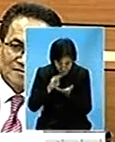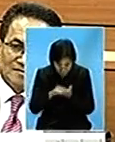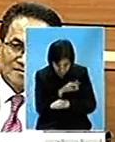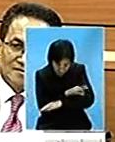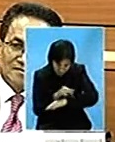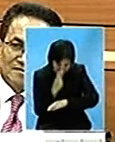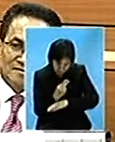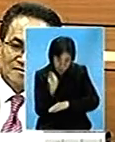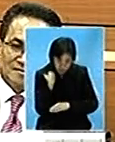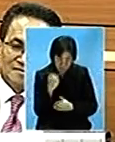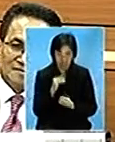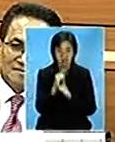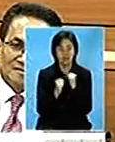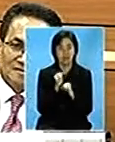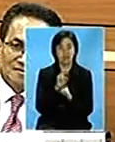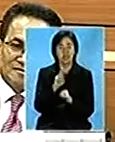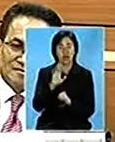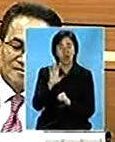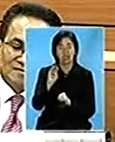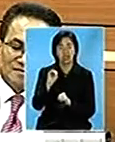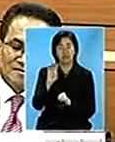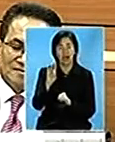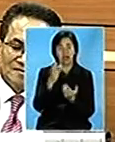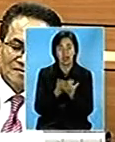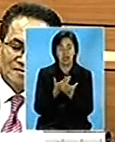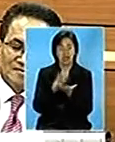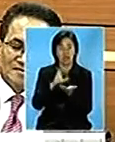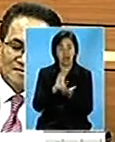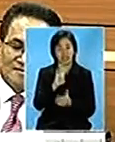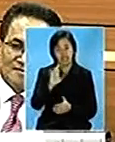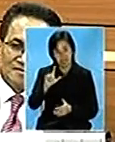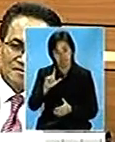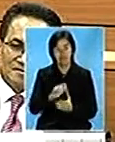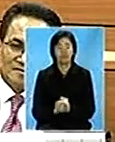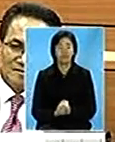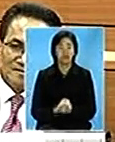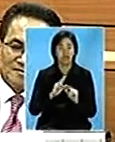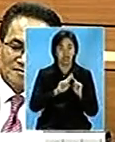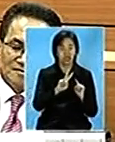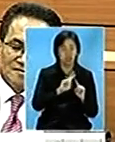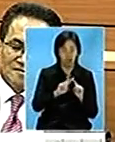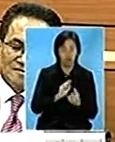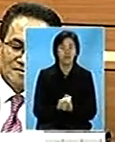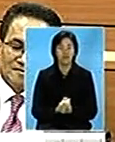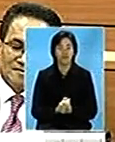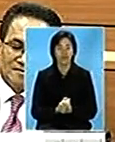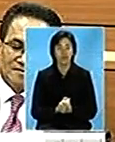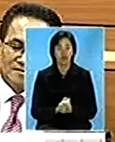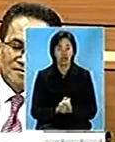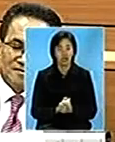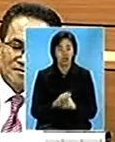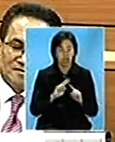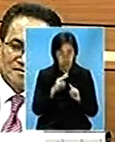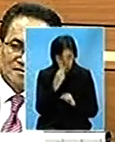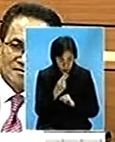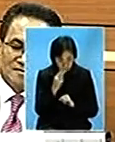ครั้งแรกออกแบบเมื่อปี2148ในวงเงิน4ล้านบาท ครั้งที่2ก็มีการติดตามทวงถ